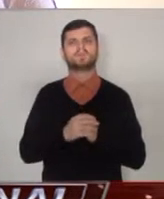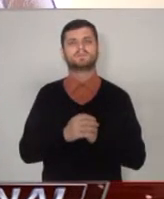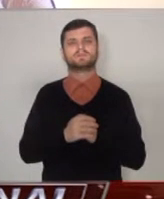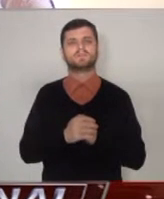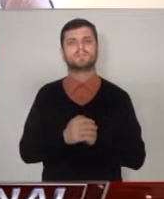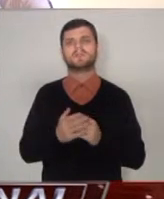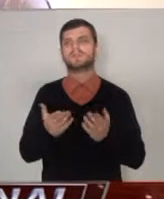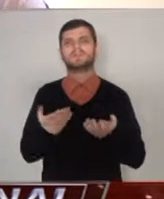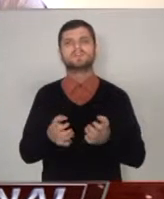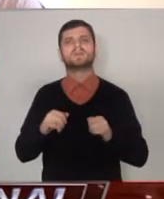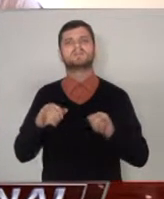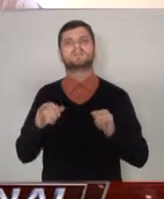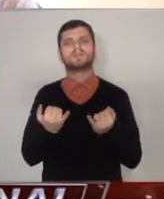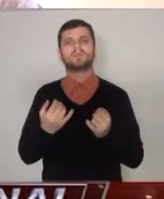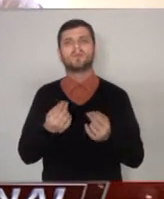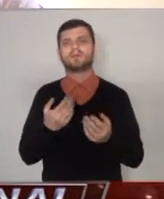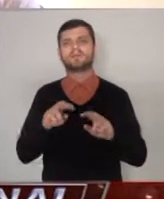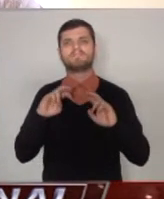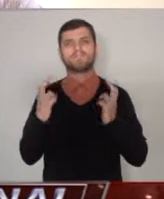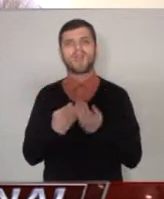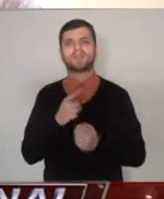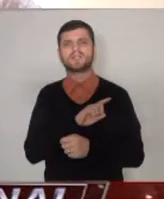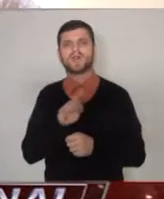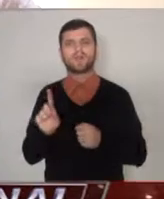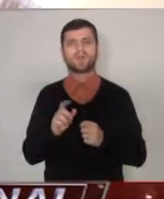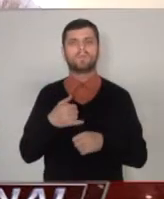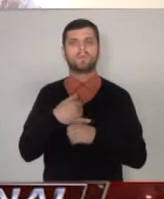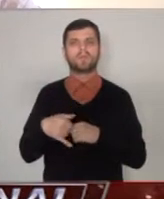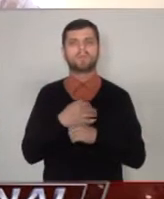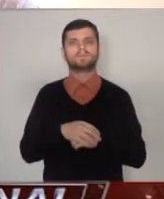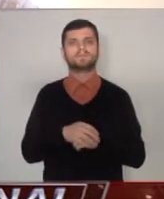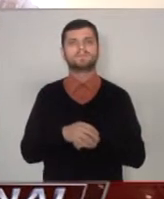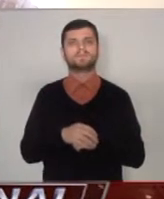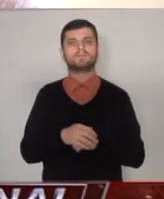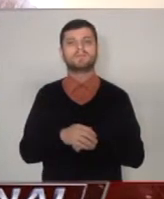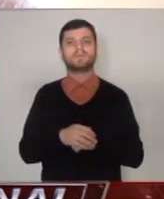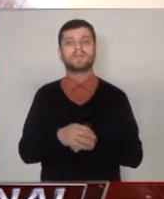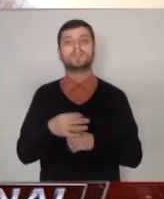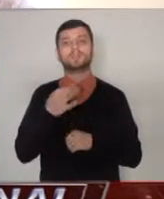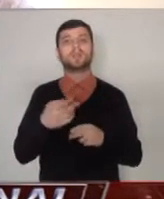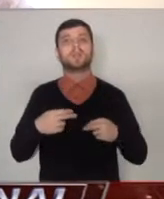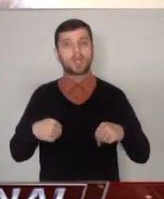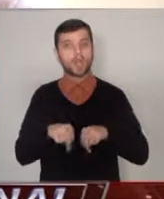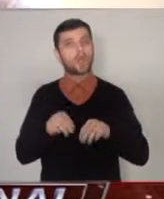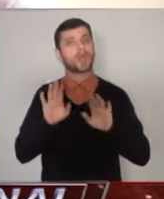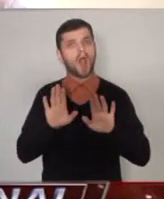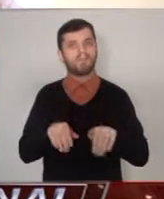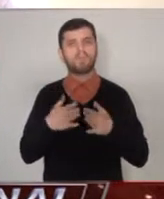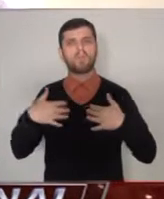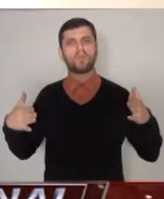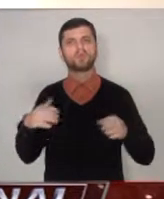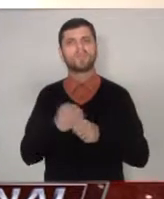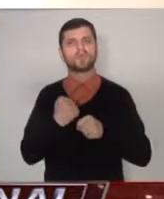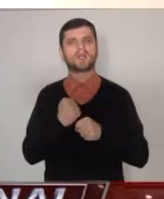cauză? Greu de spus. Greu de spus. Ați avut multe lucrări, ați avut... Am avut multe lucrări și... Probleme.